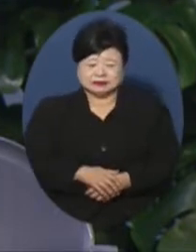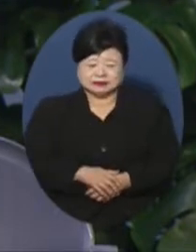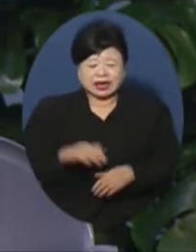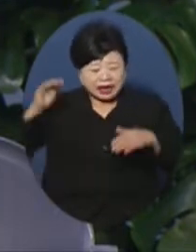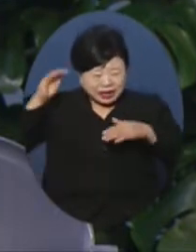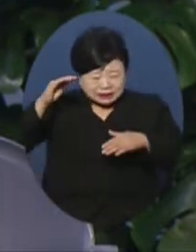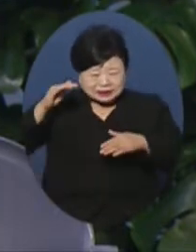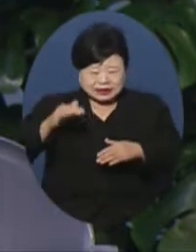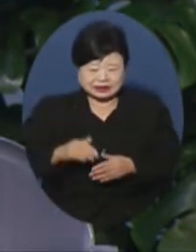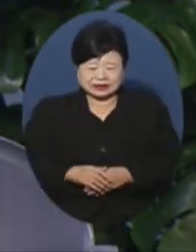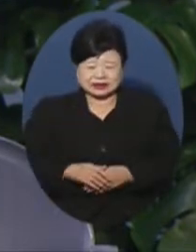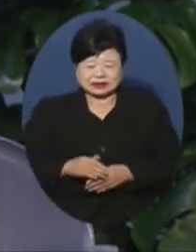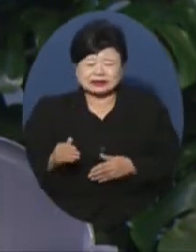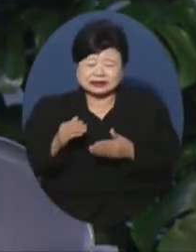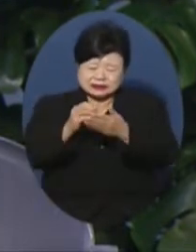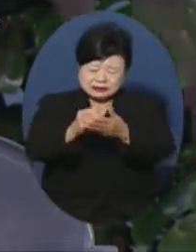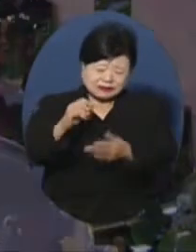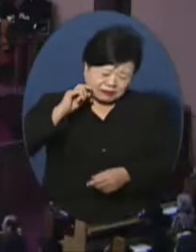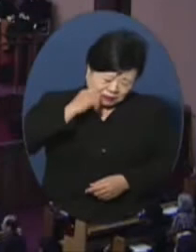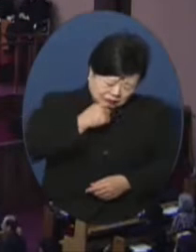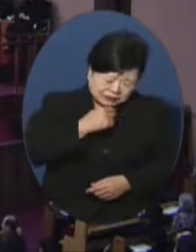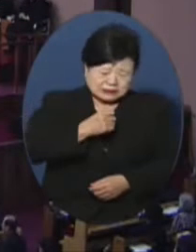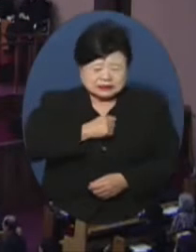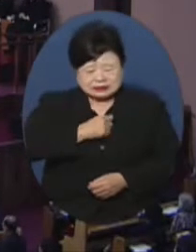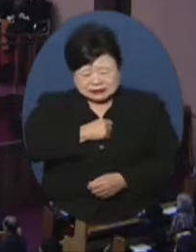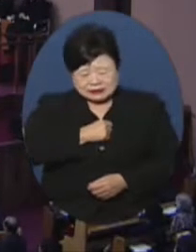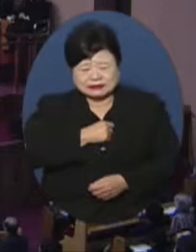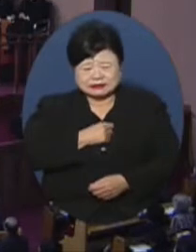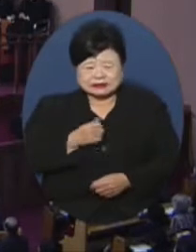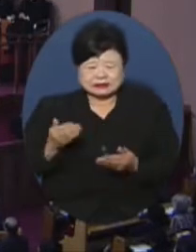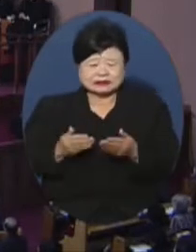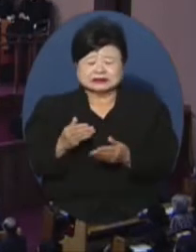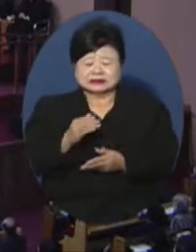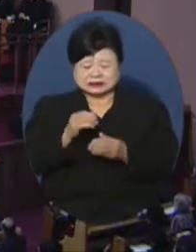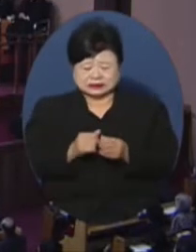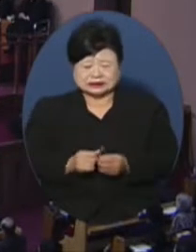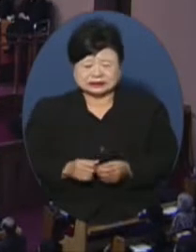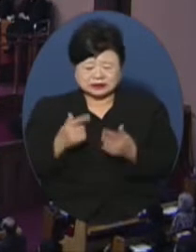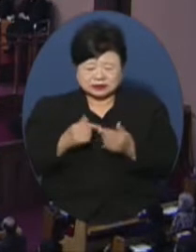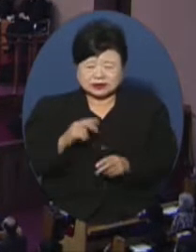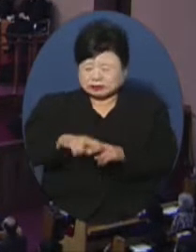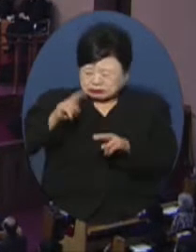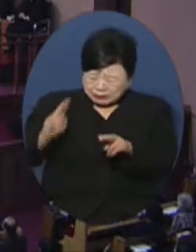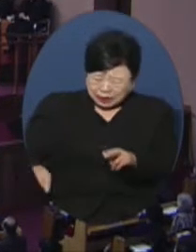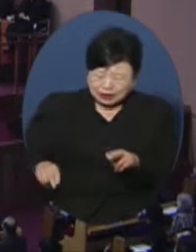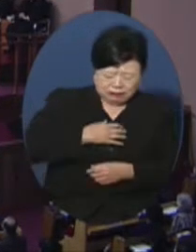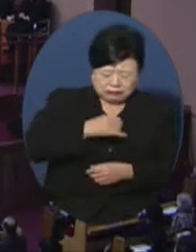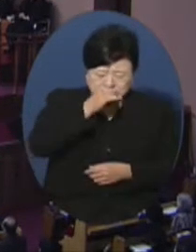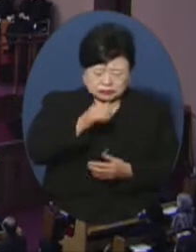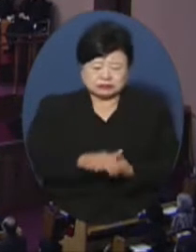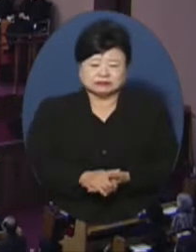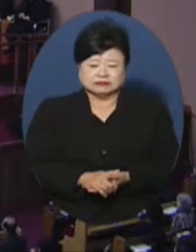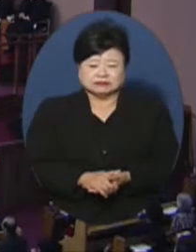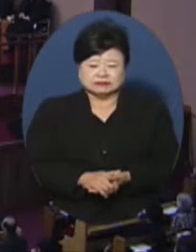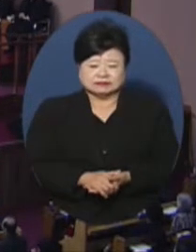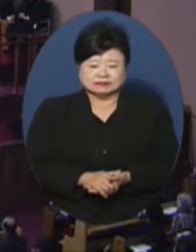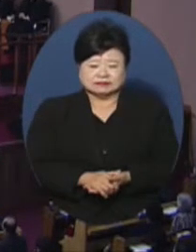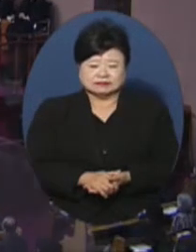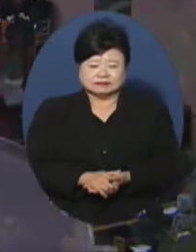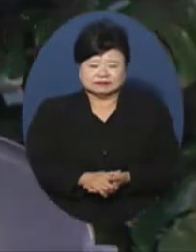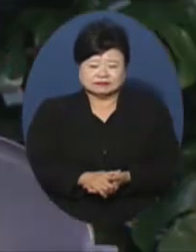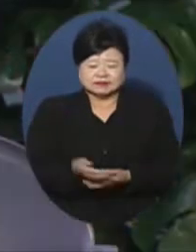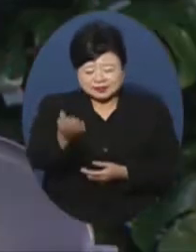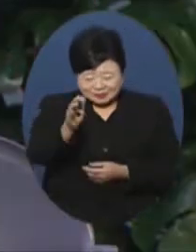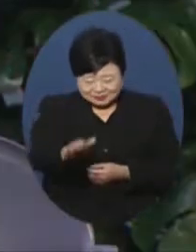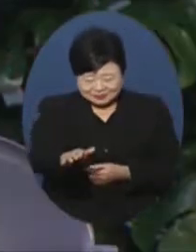답답하고 학생은 취직이 어려워서 답답하고 직장인들은 언제 퇴출당할지 몰라